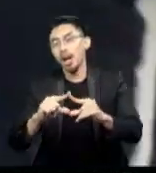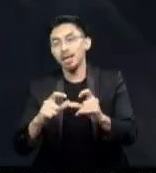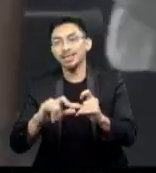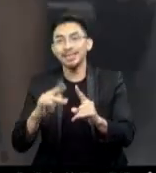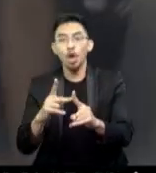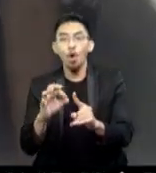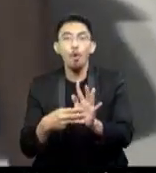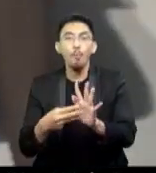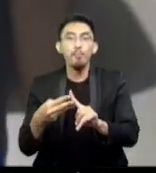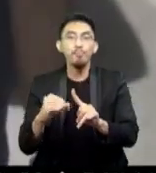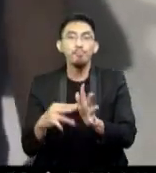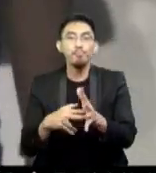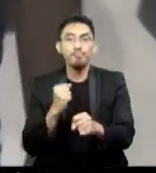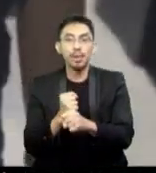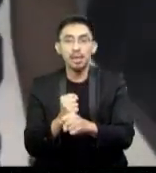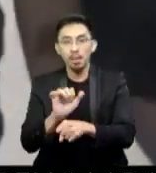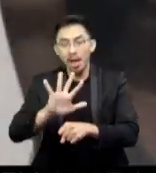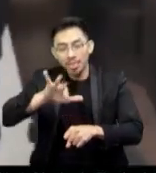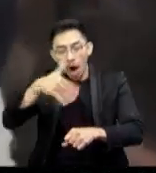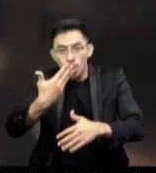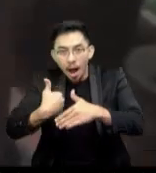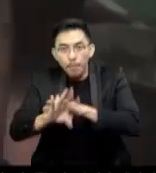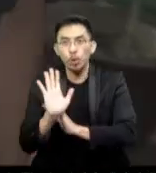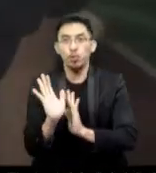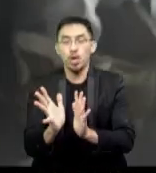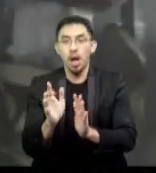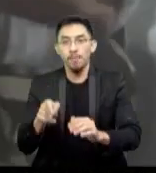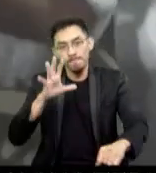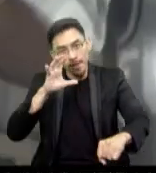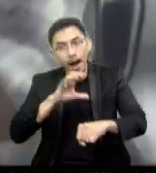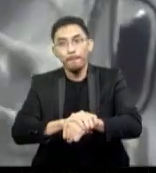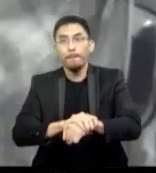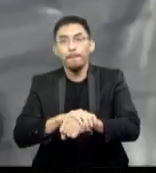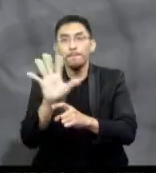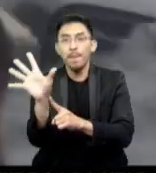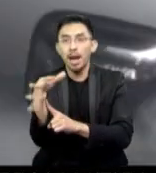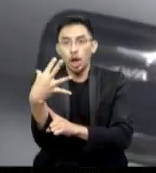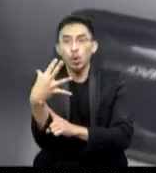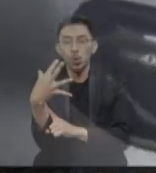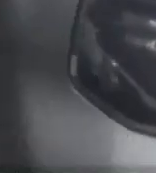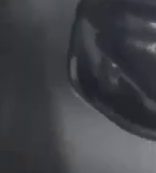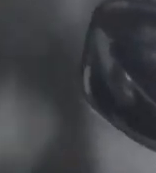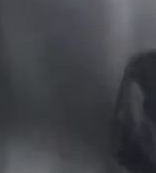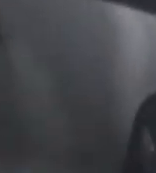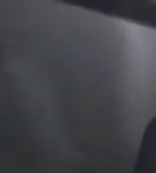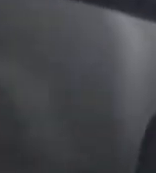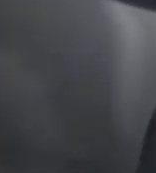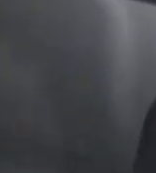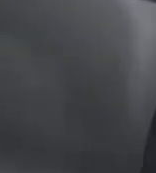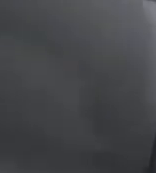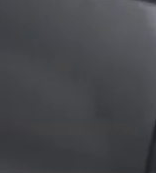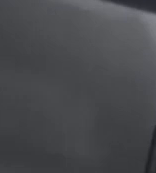tahun. Hendra ditangkap di Manado, Sulawesi Utara. Hendra merupakan terpidana kasus penggelapan uang